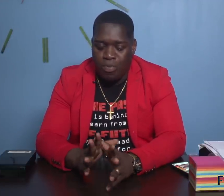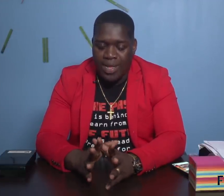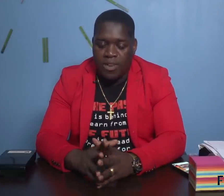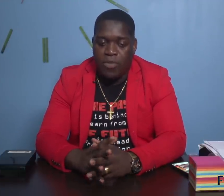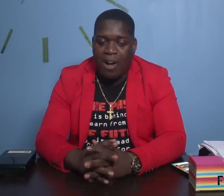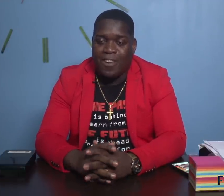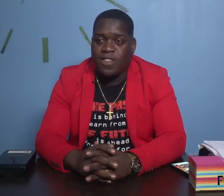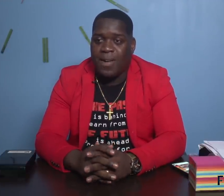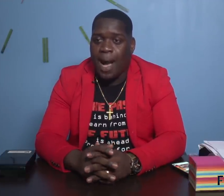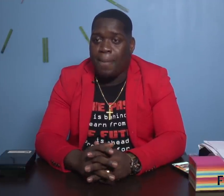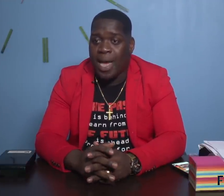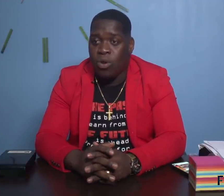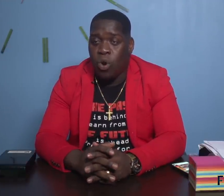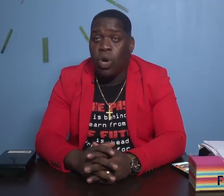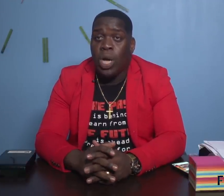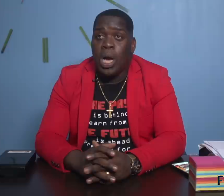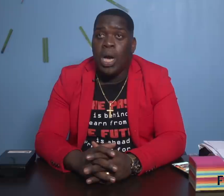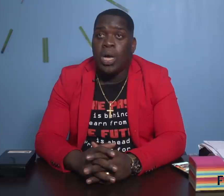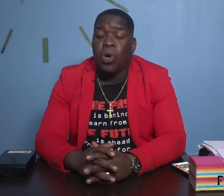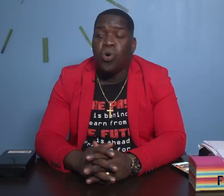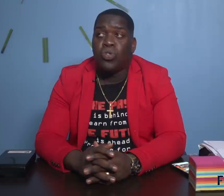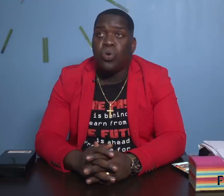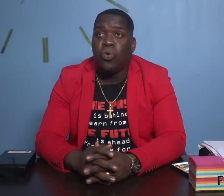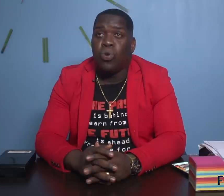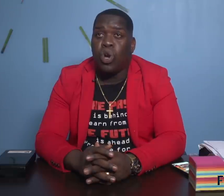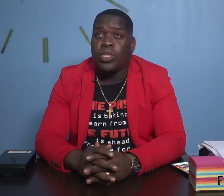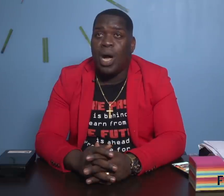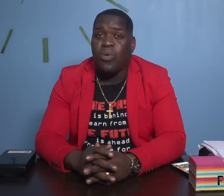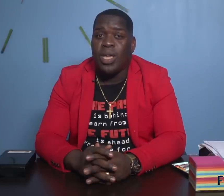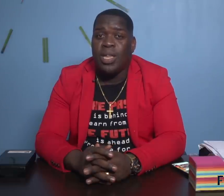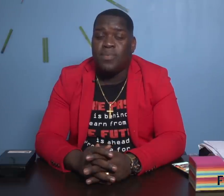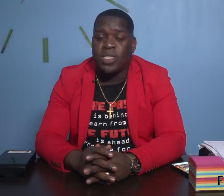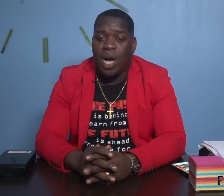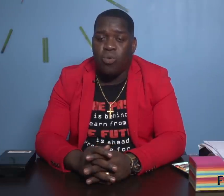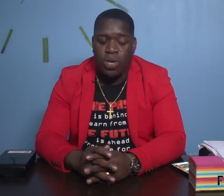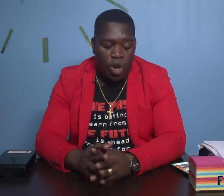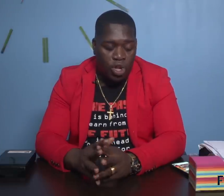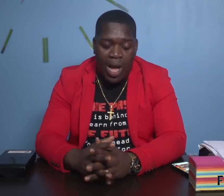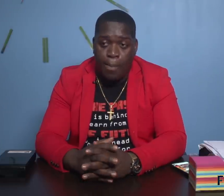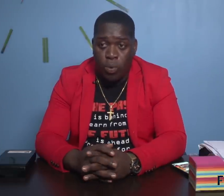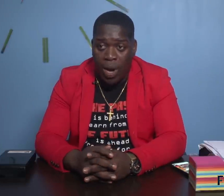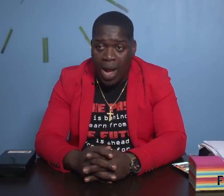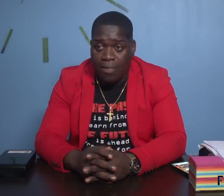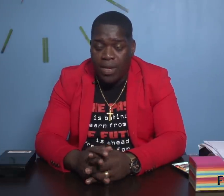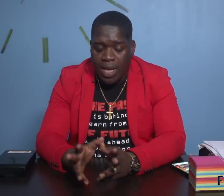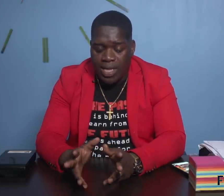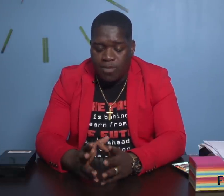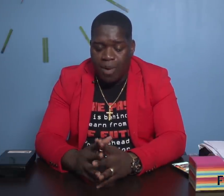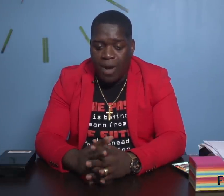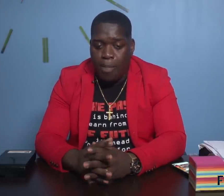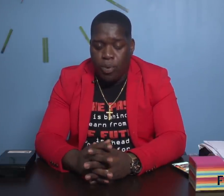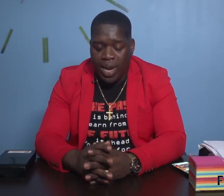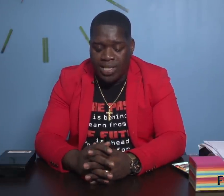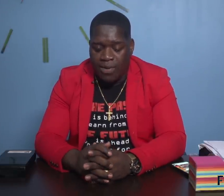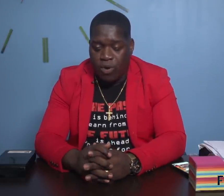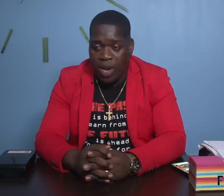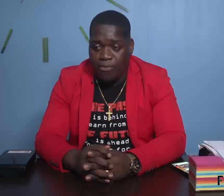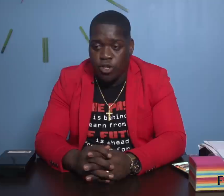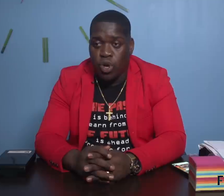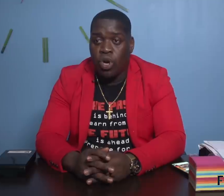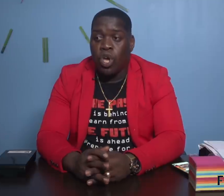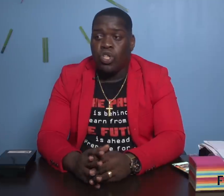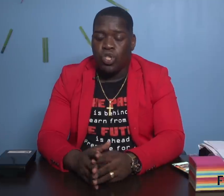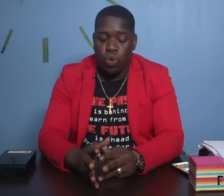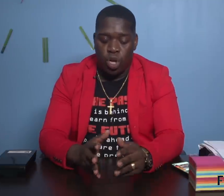die complimenten voor a fasifa a pai go. En ook toe u rond a wiki die psa u rond Apura af. Dus maf Apura schreef